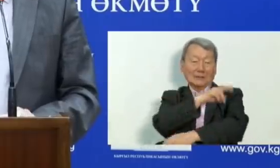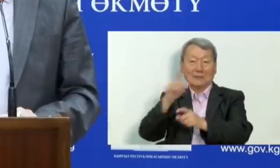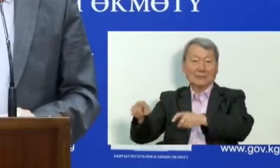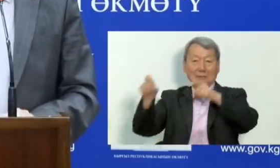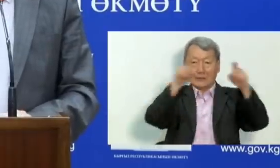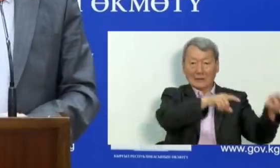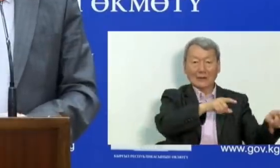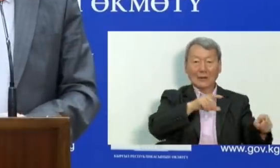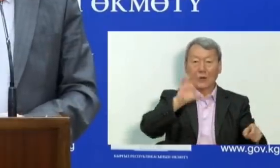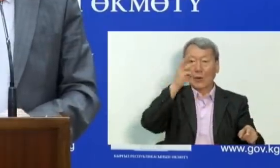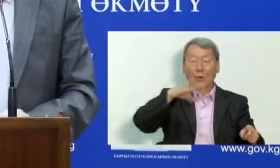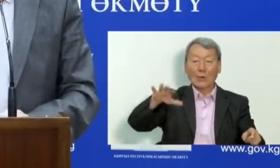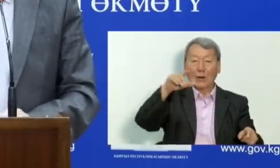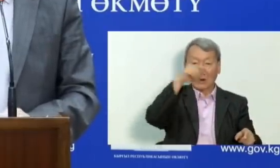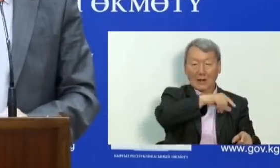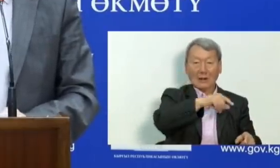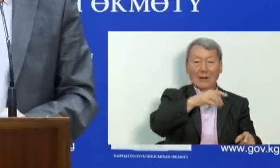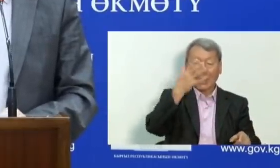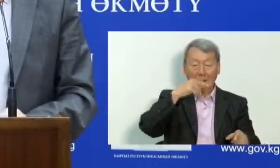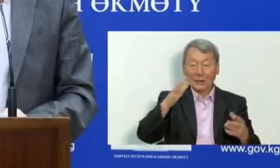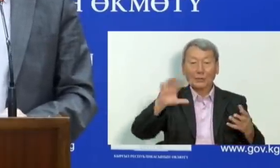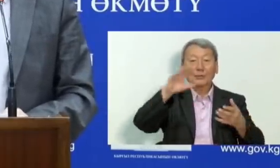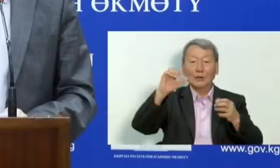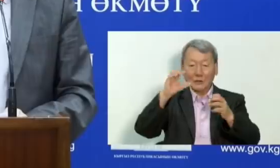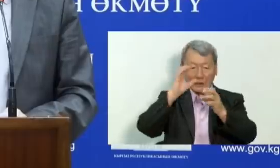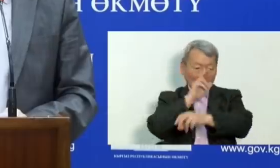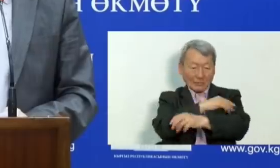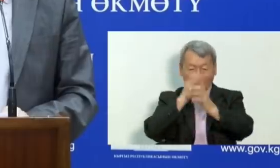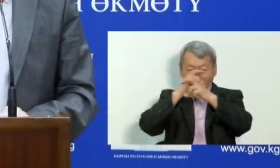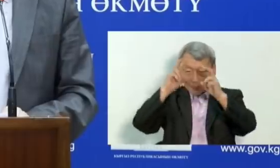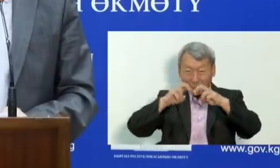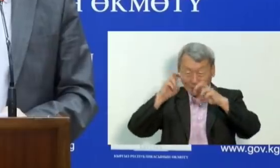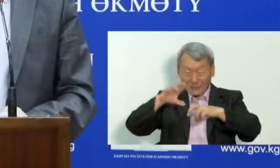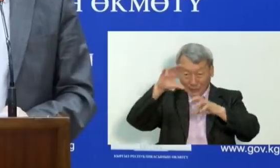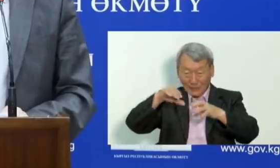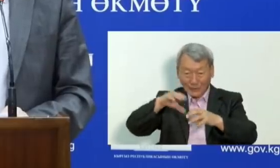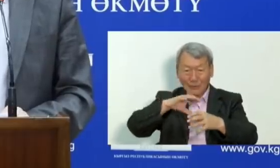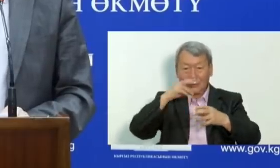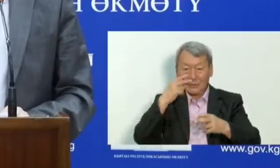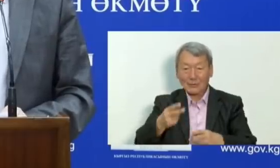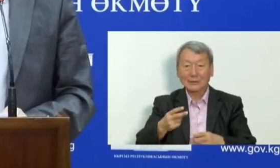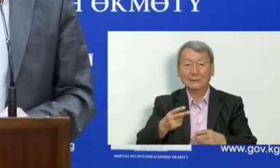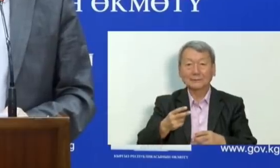которулган. Кийин сурамжылап анамнез чогултуп келгенде, ошо кийинки жылдары